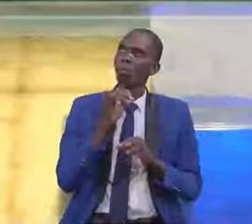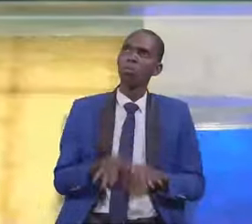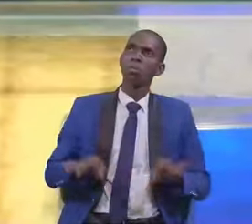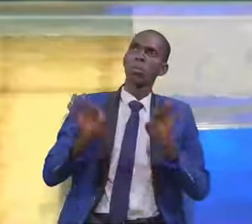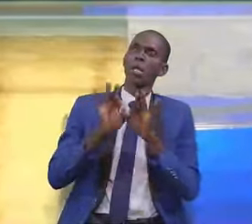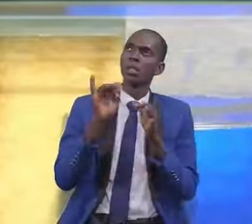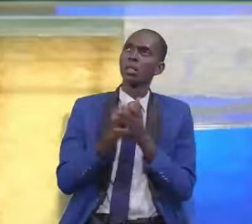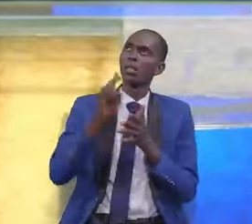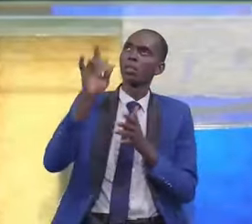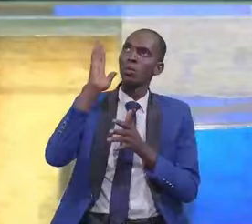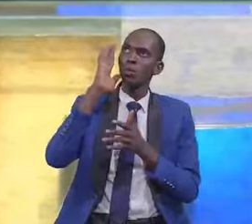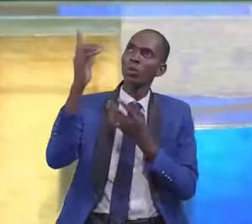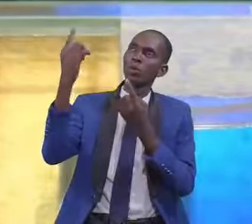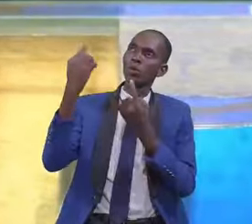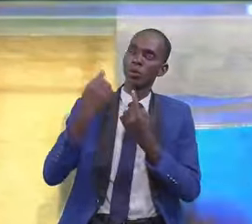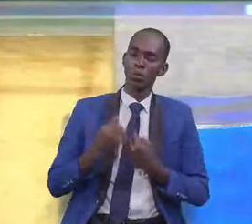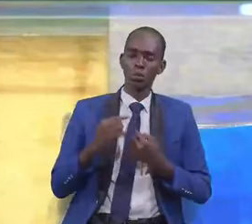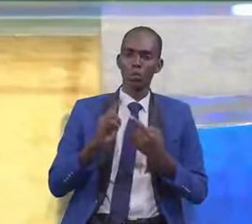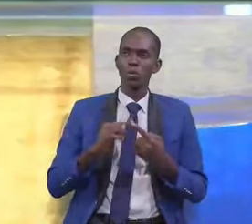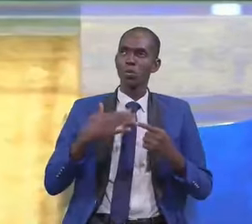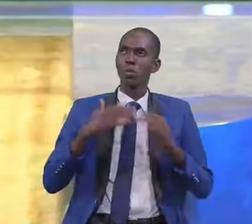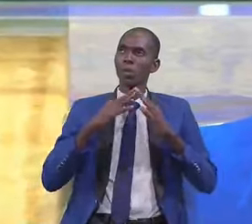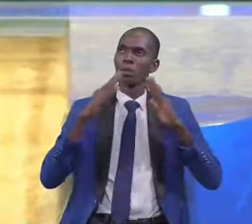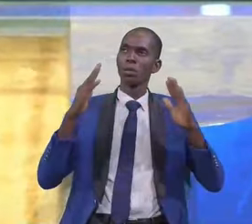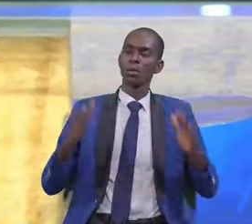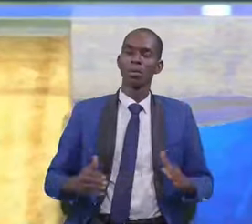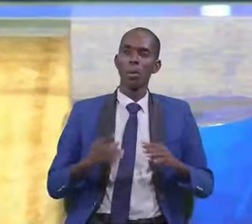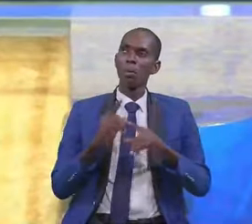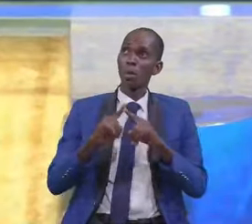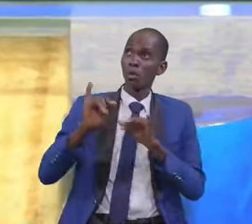entres sous mon toit. Mais